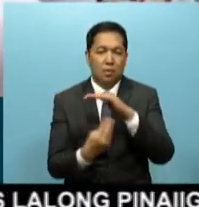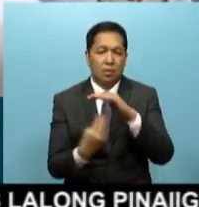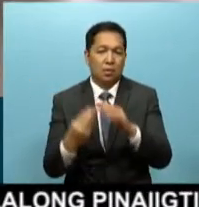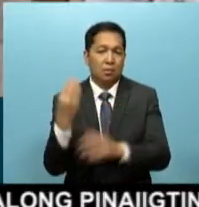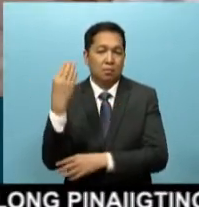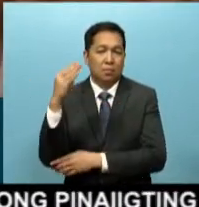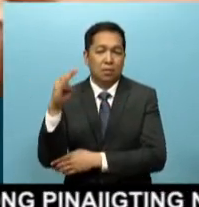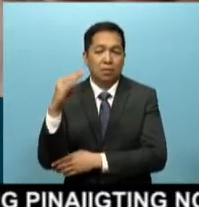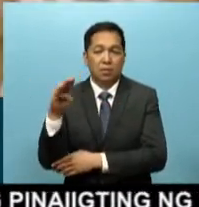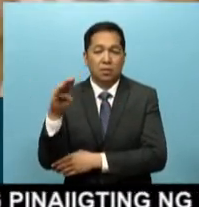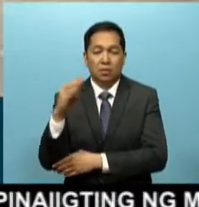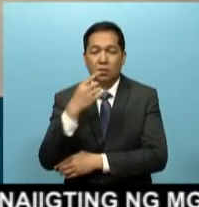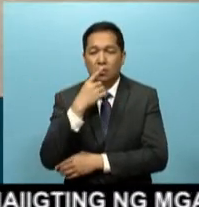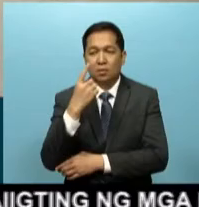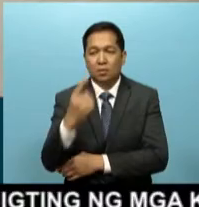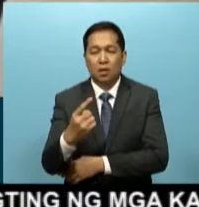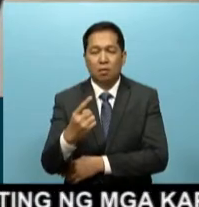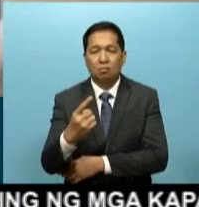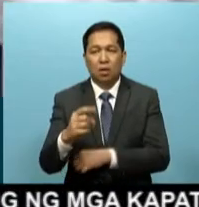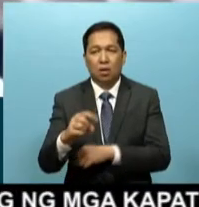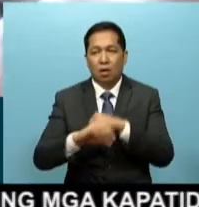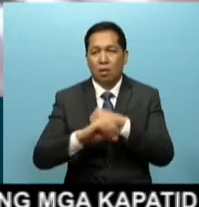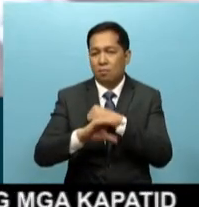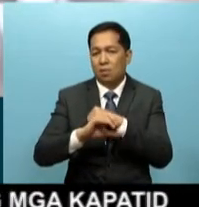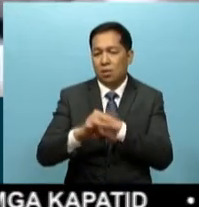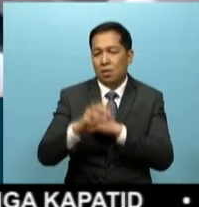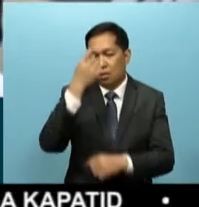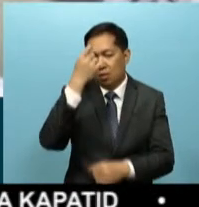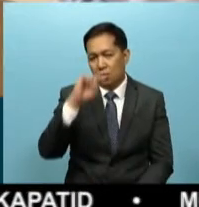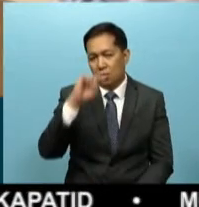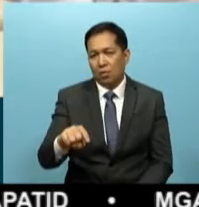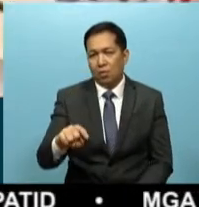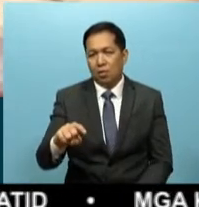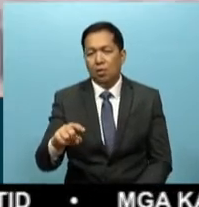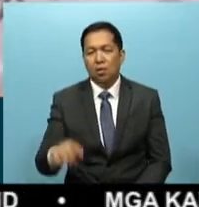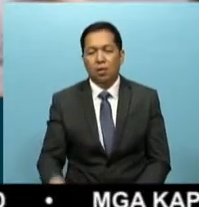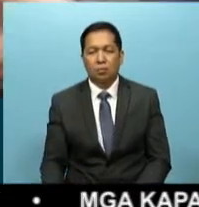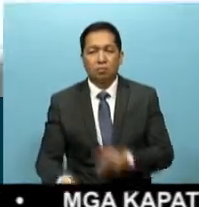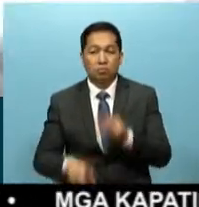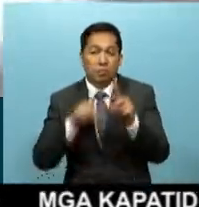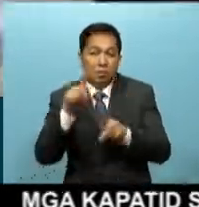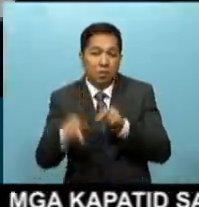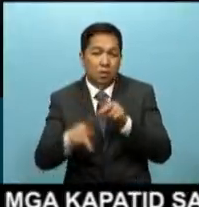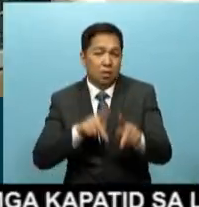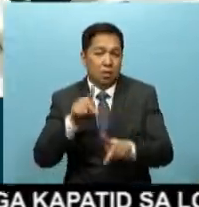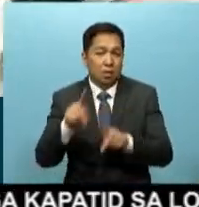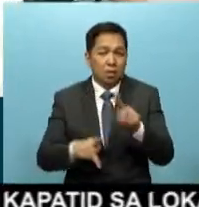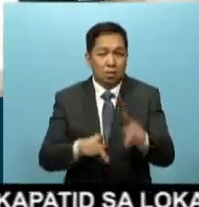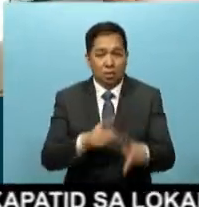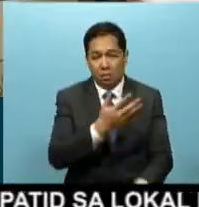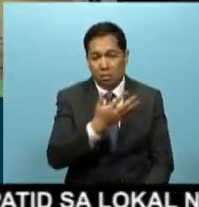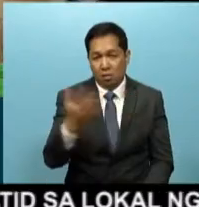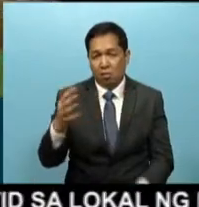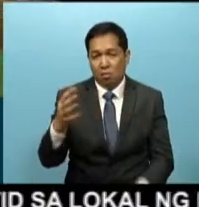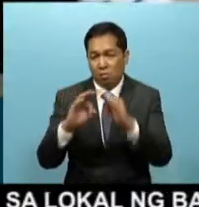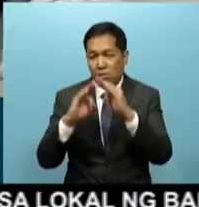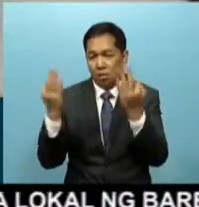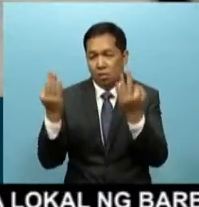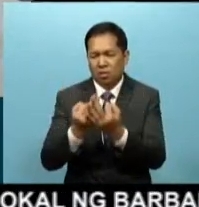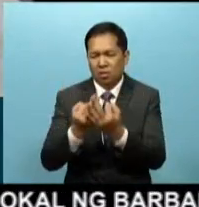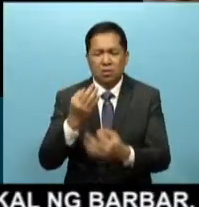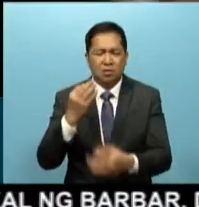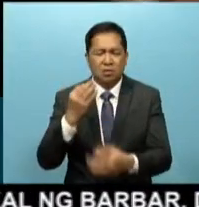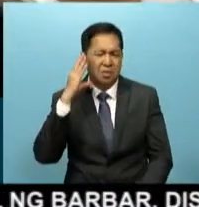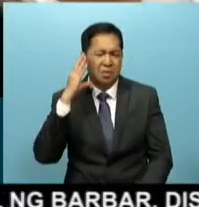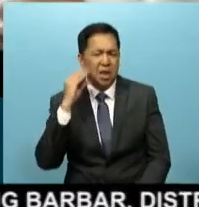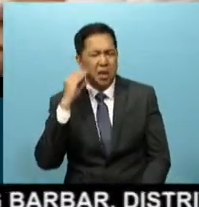Barcelona. This endeavor is aimed at supporting the local community by assisting individuals and families experiencing